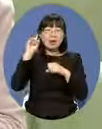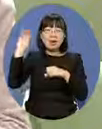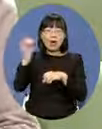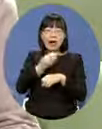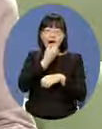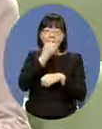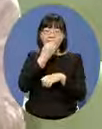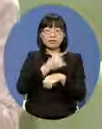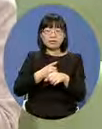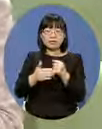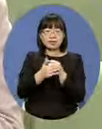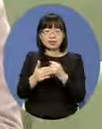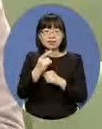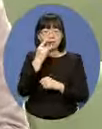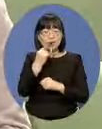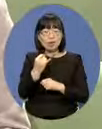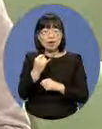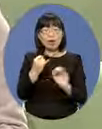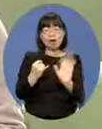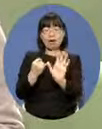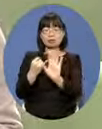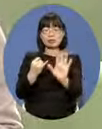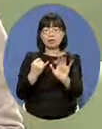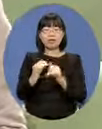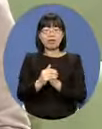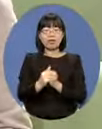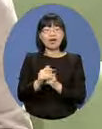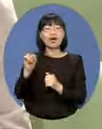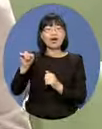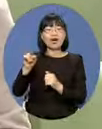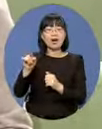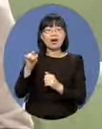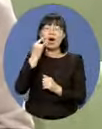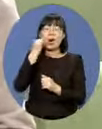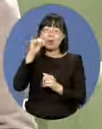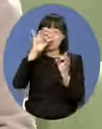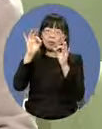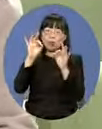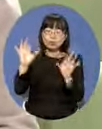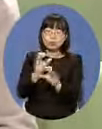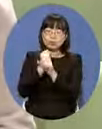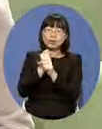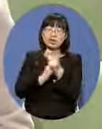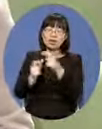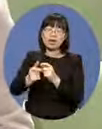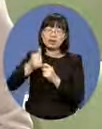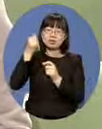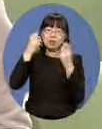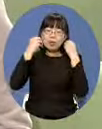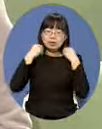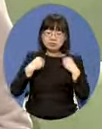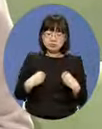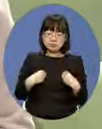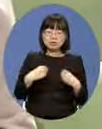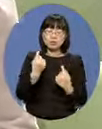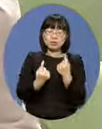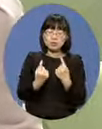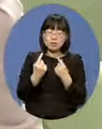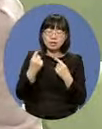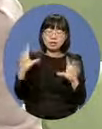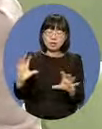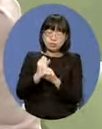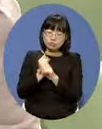들어가게 되거든요. 엄마는 안 그렇단 말이에요. 아, 저 방식이 더 좋구나라고 생각하면 엄마의 제안을 기꺼이 받아들이기